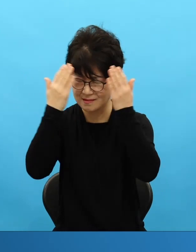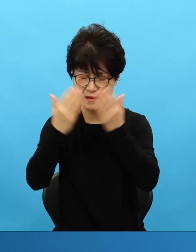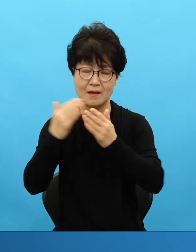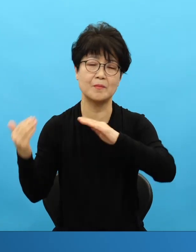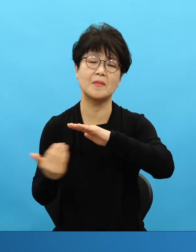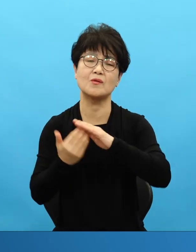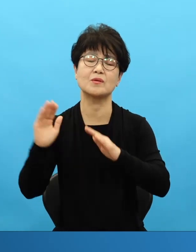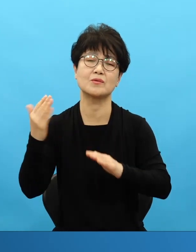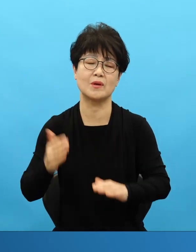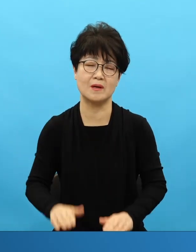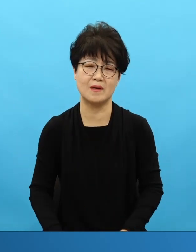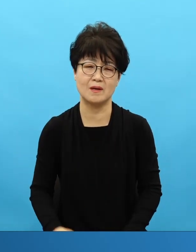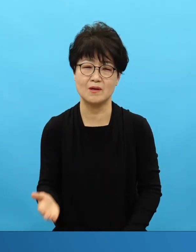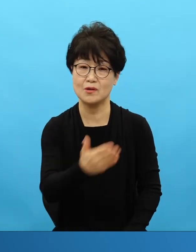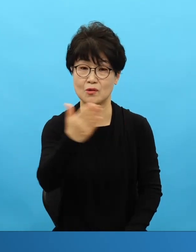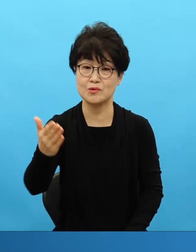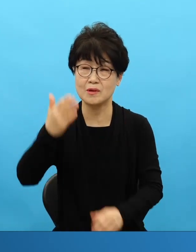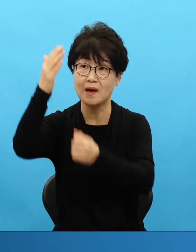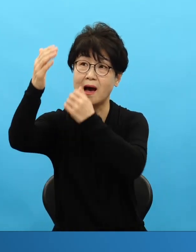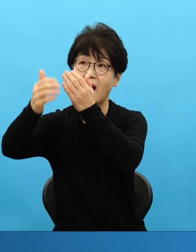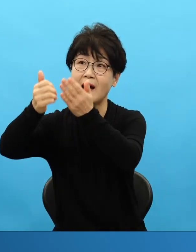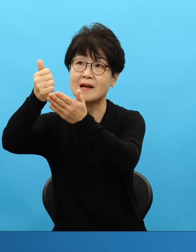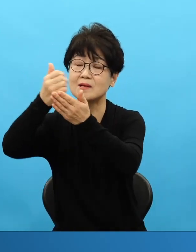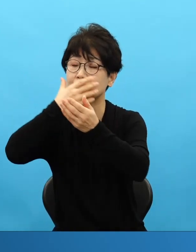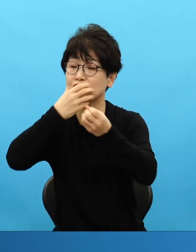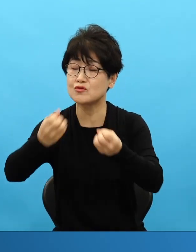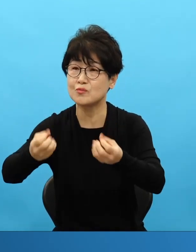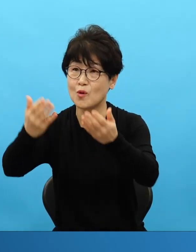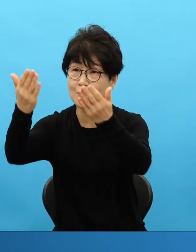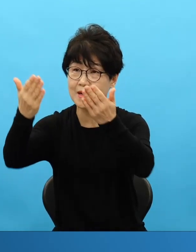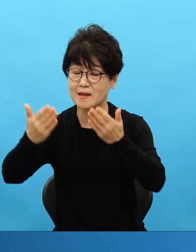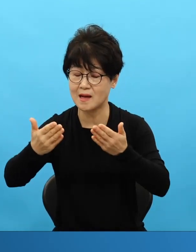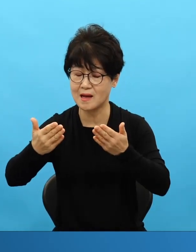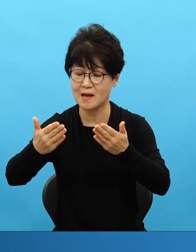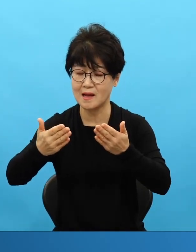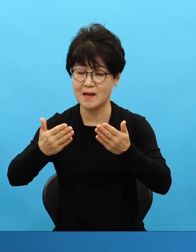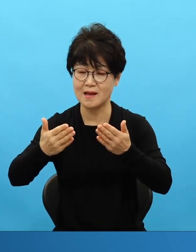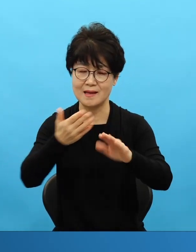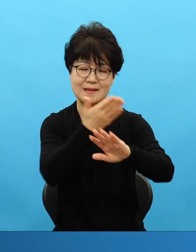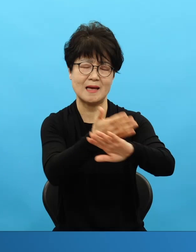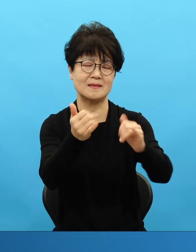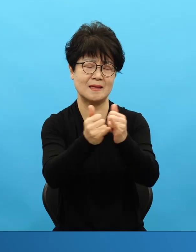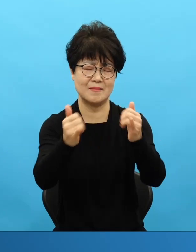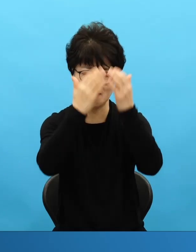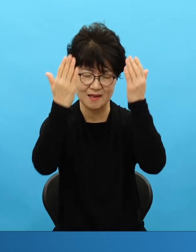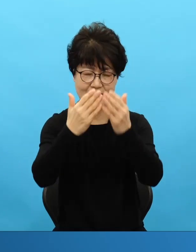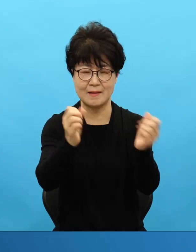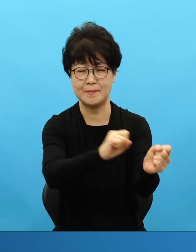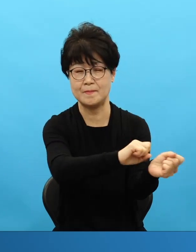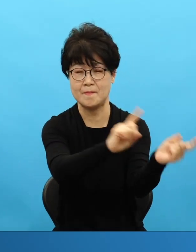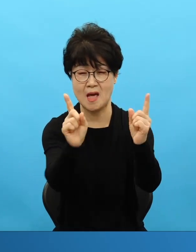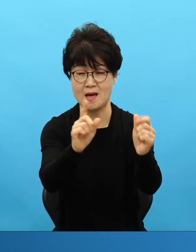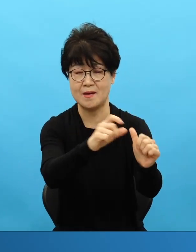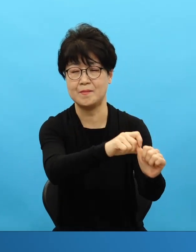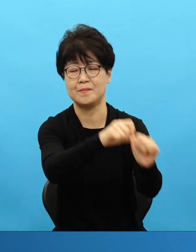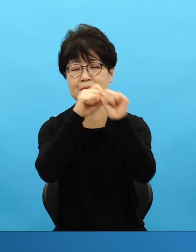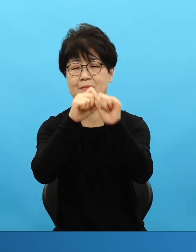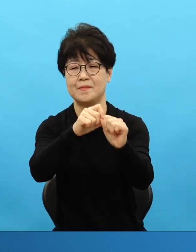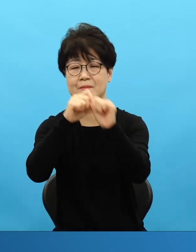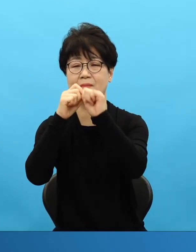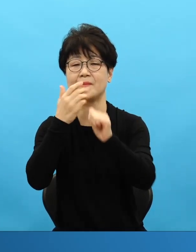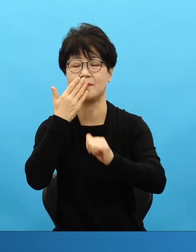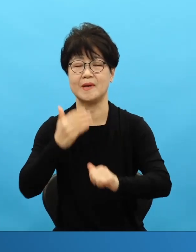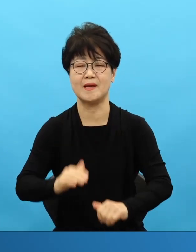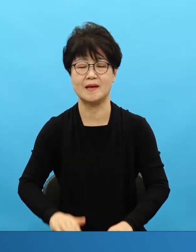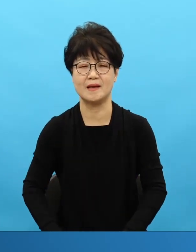여러분이 하나님의 축복을 받으면 다른 사람 살릴 수가 있어요. And so if you receive the blessings of God, you can save other people. 거의 다 기도니.